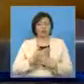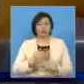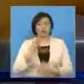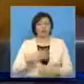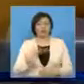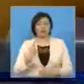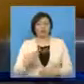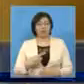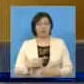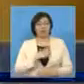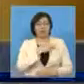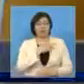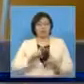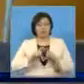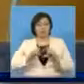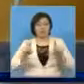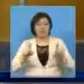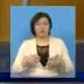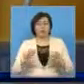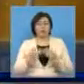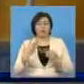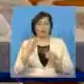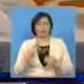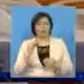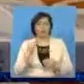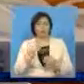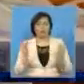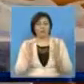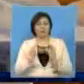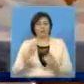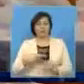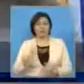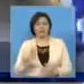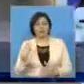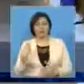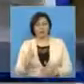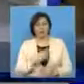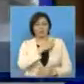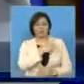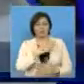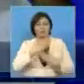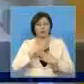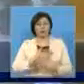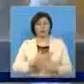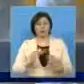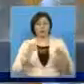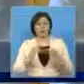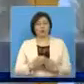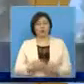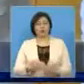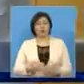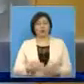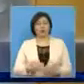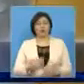41 медициналық мекеме, соның ішінде 15 инфекциялық стационар, 21 алғашқы медициналық санитарлық көмек көрсету ұйымы,